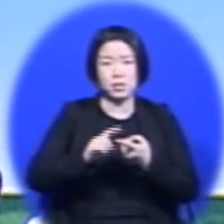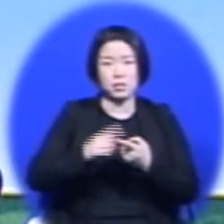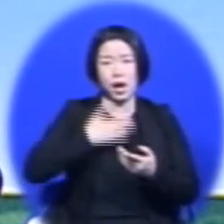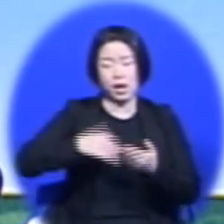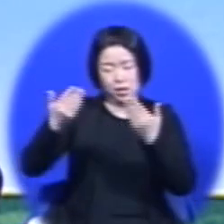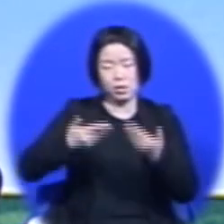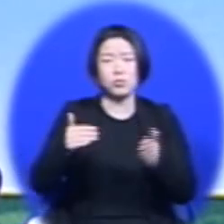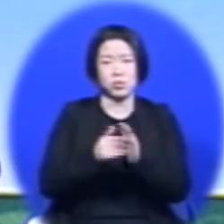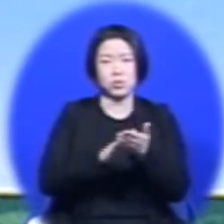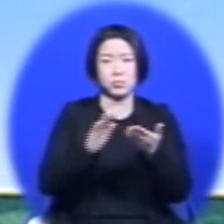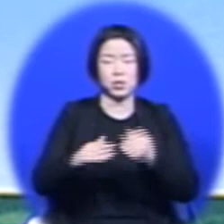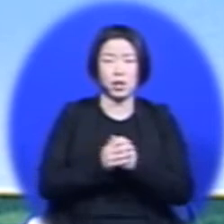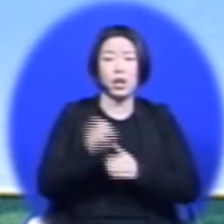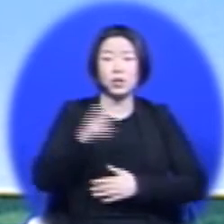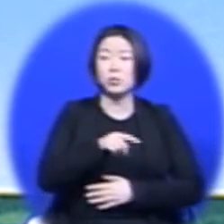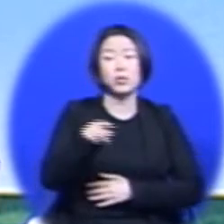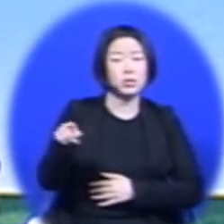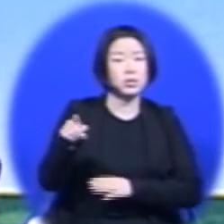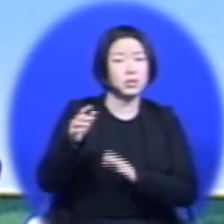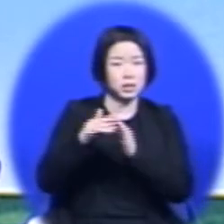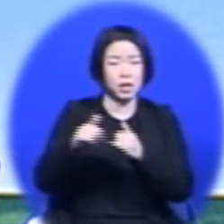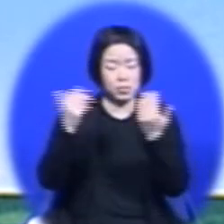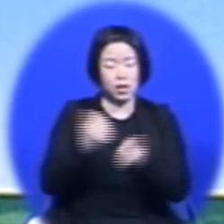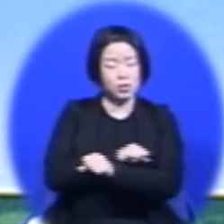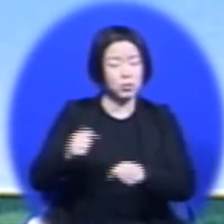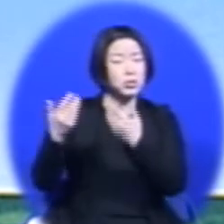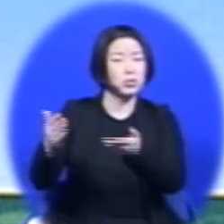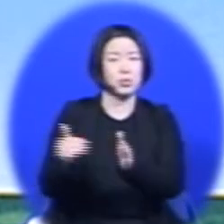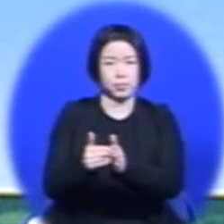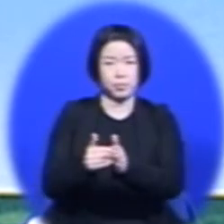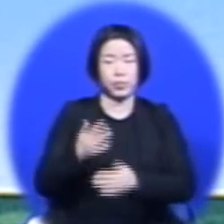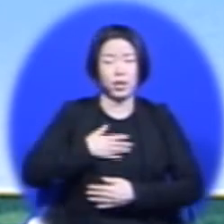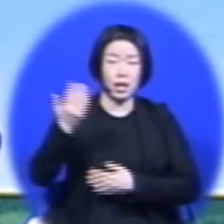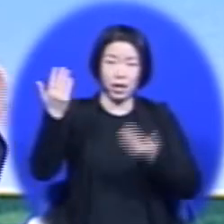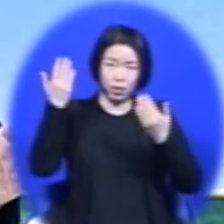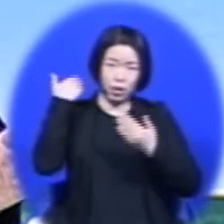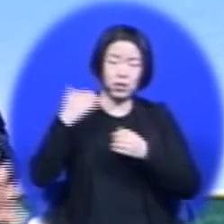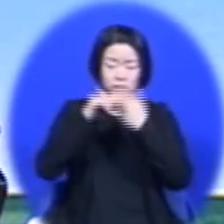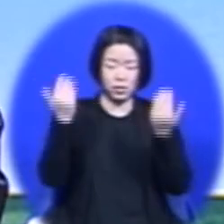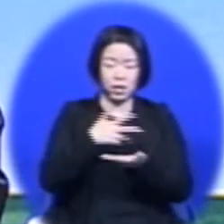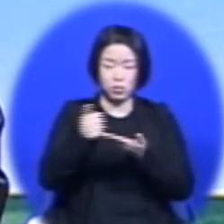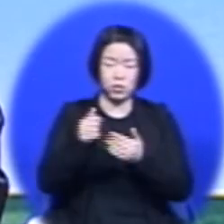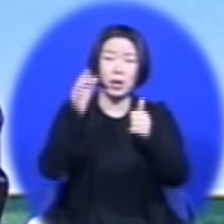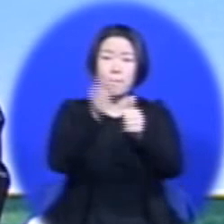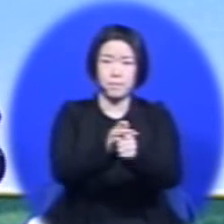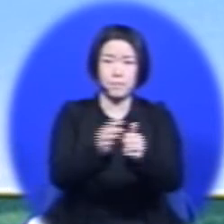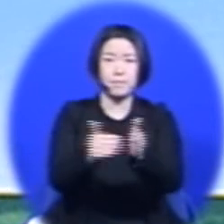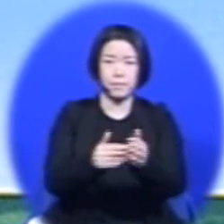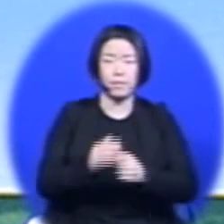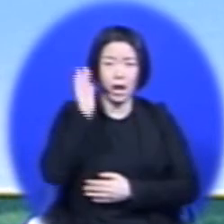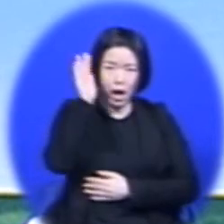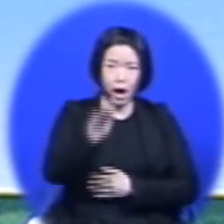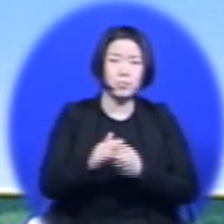해주셨습니다. 그리고 그들을 다 용서하게 하셨습니다. 내 과거를 다 주님께 맡기기로 했습니다.